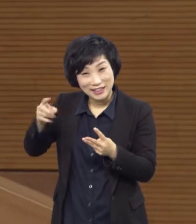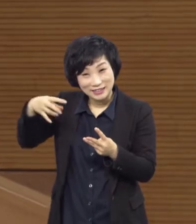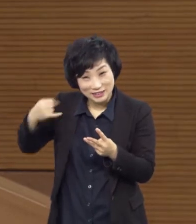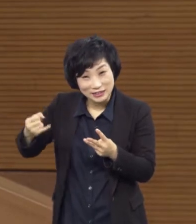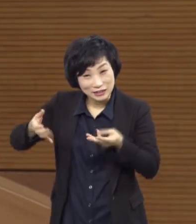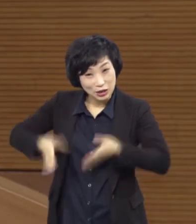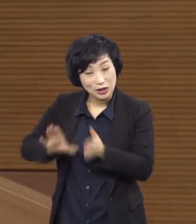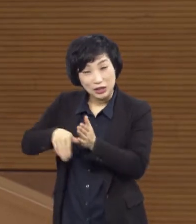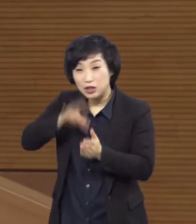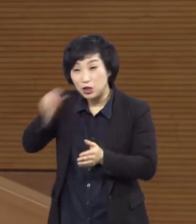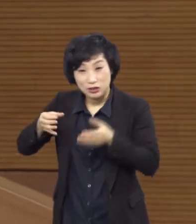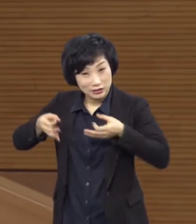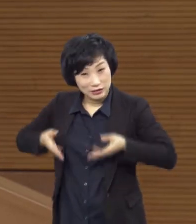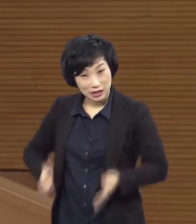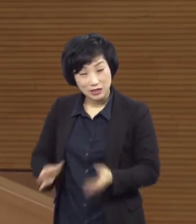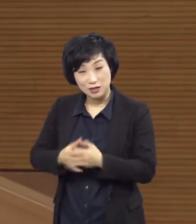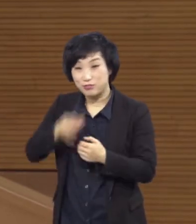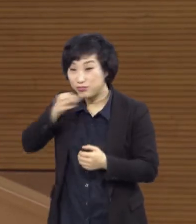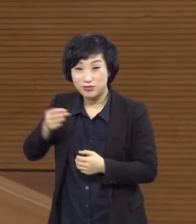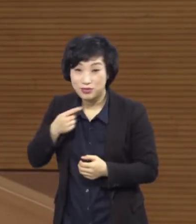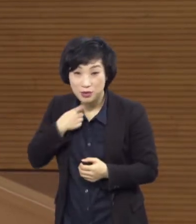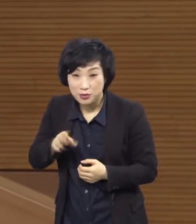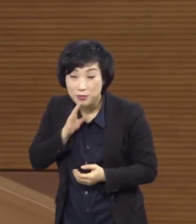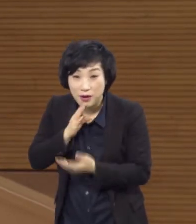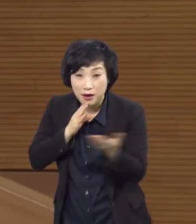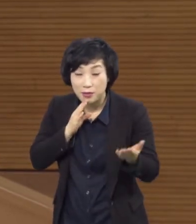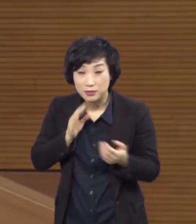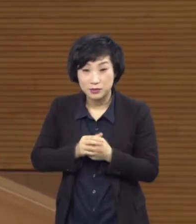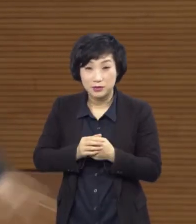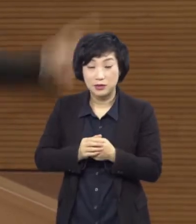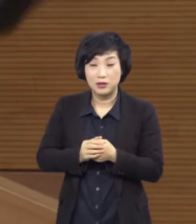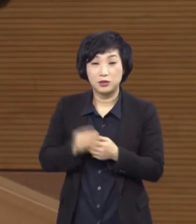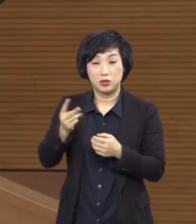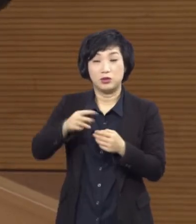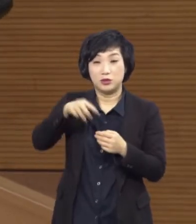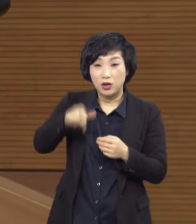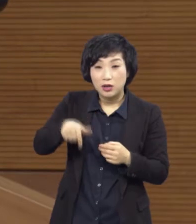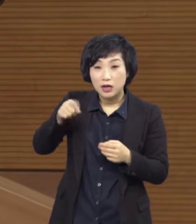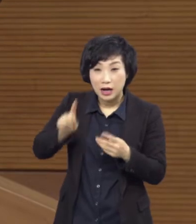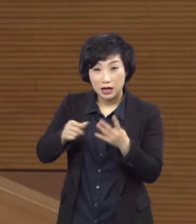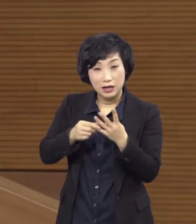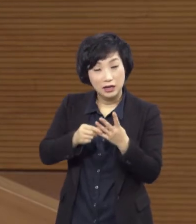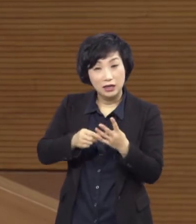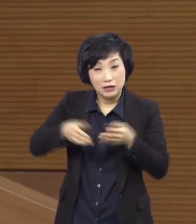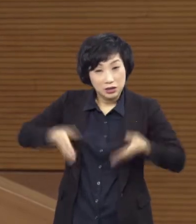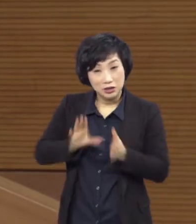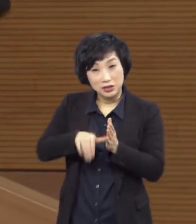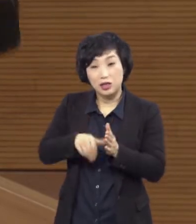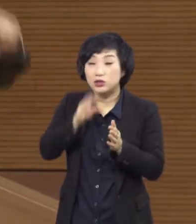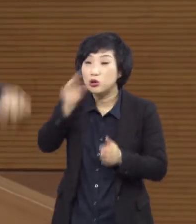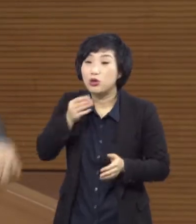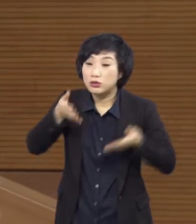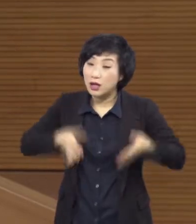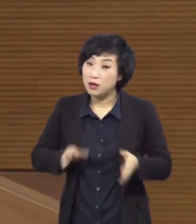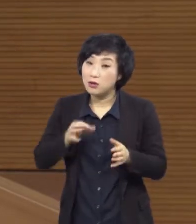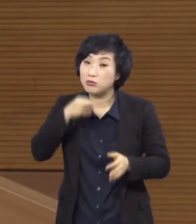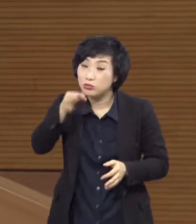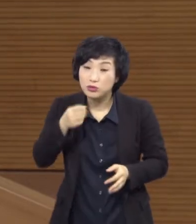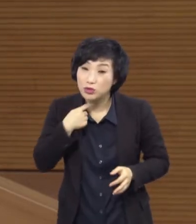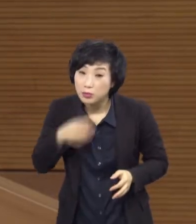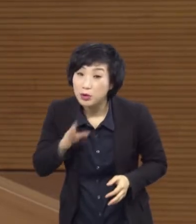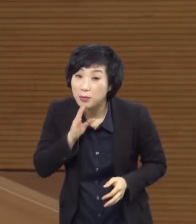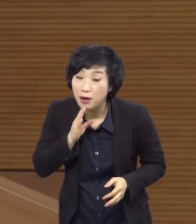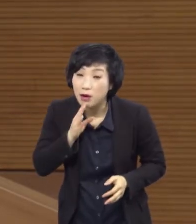말하지 않습니다. 예수만이 성탄이다. 왜? 죄가 전혀 없는 거룩한